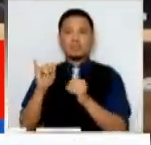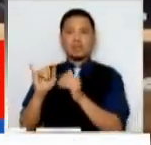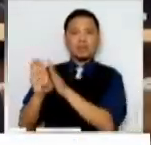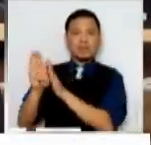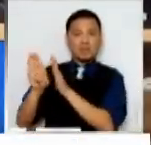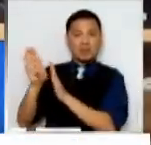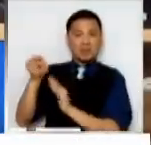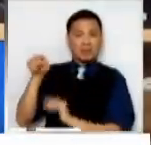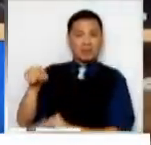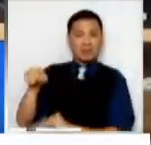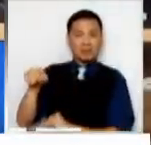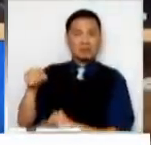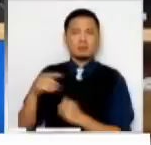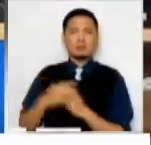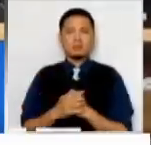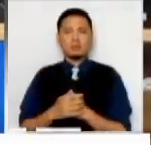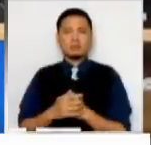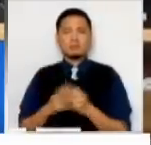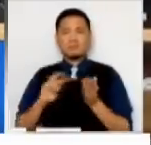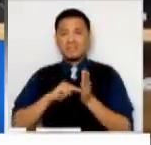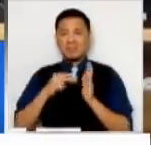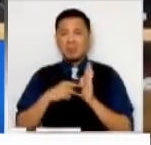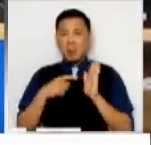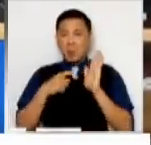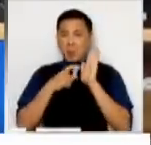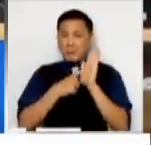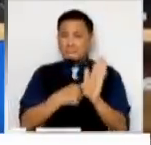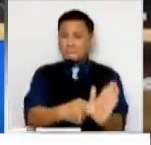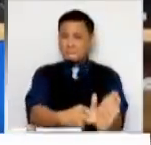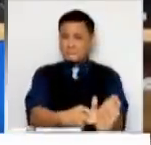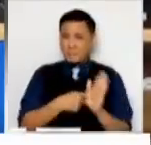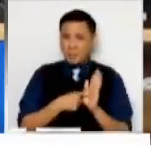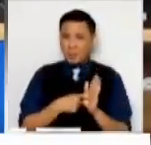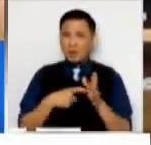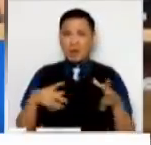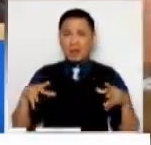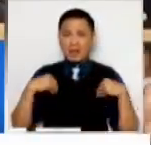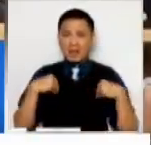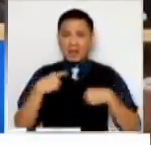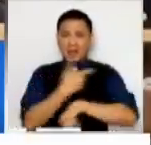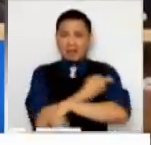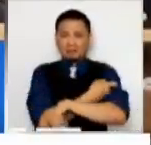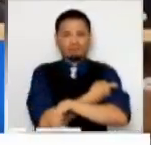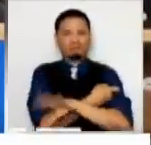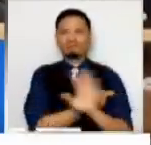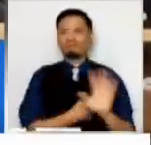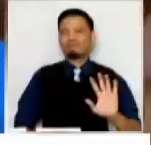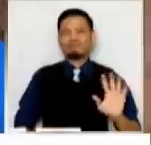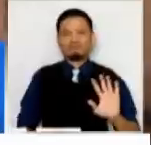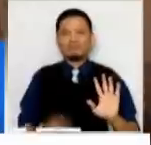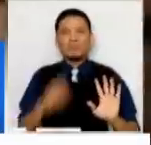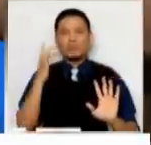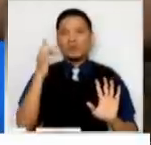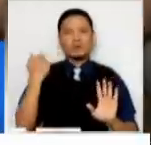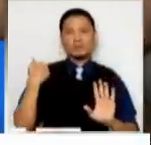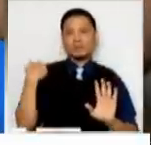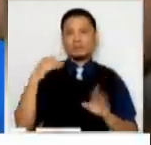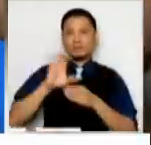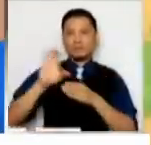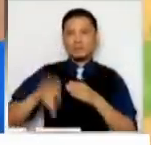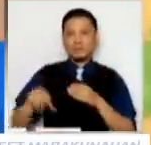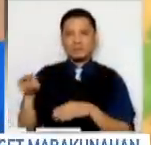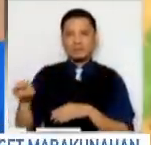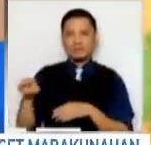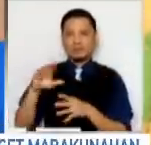we cannot mandate people to accept these vaccines because it is still not really completed yet. Sa huli,